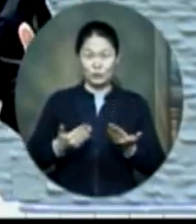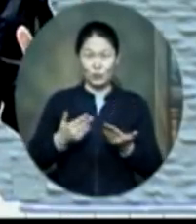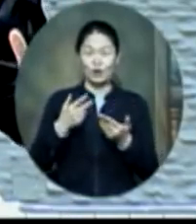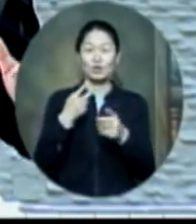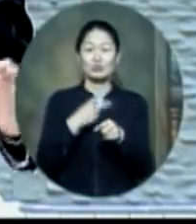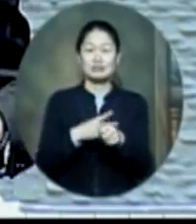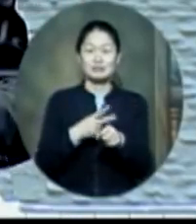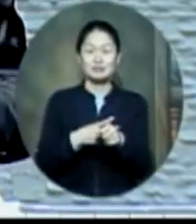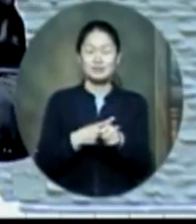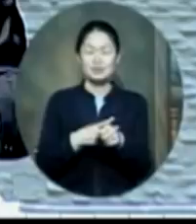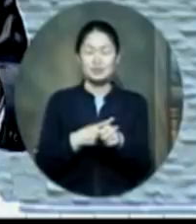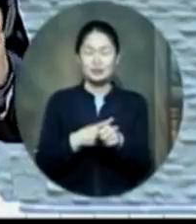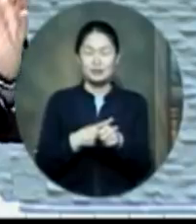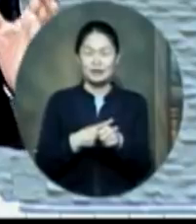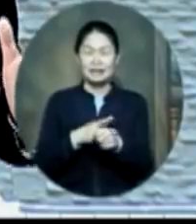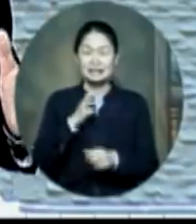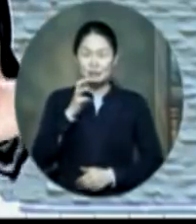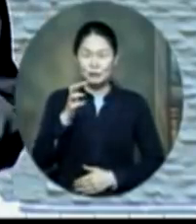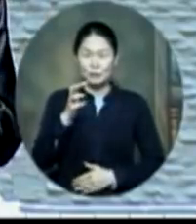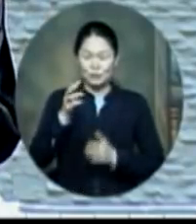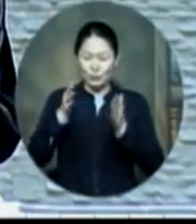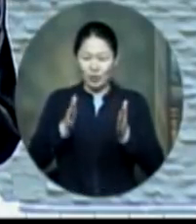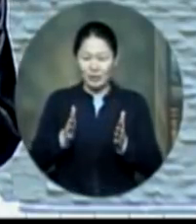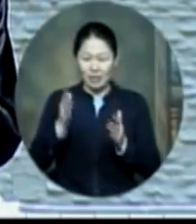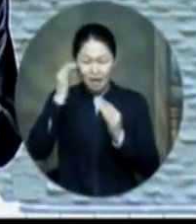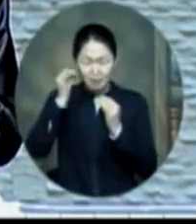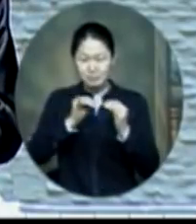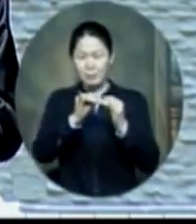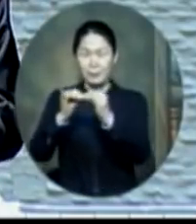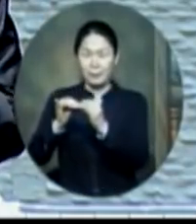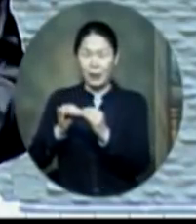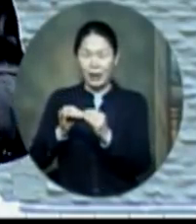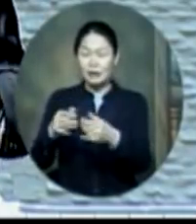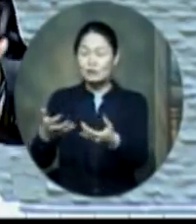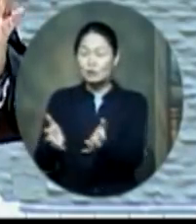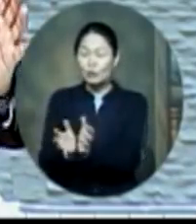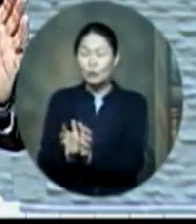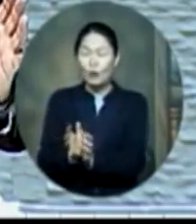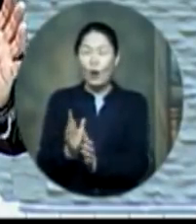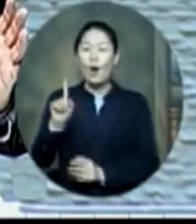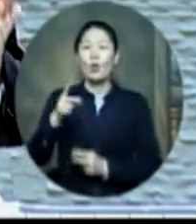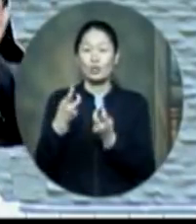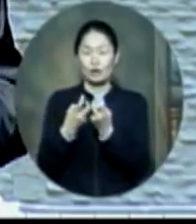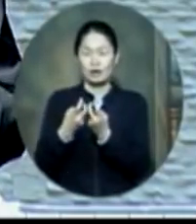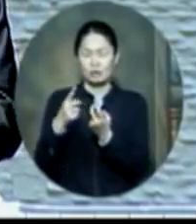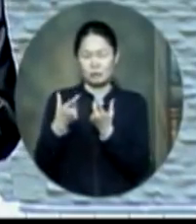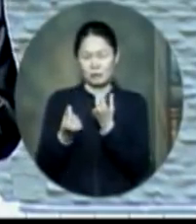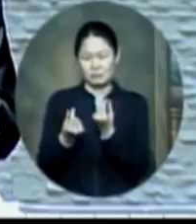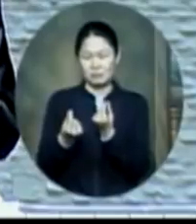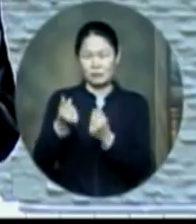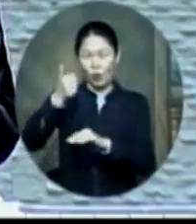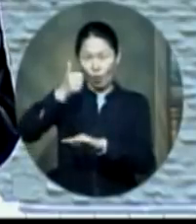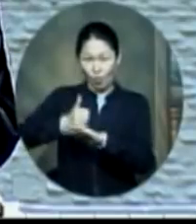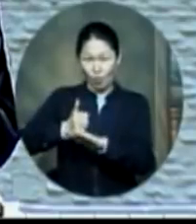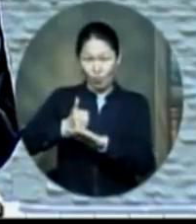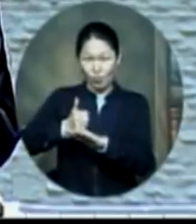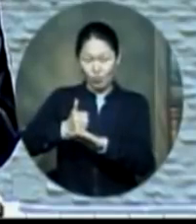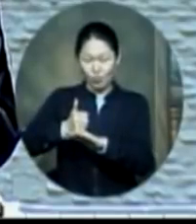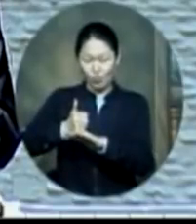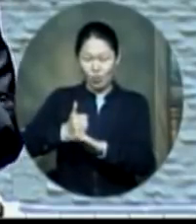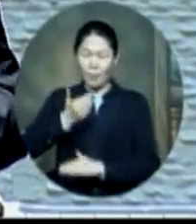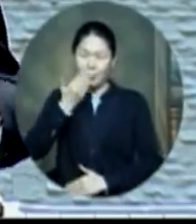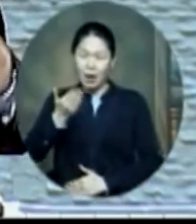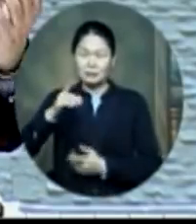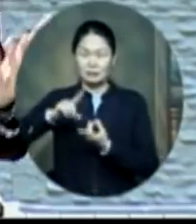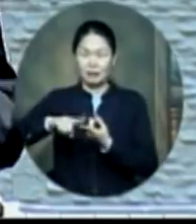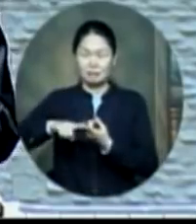교수님께서 자, 30분 안에 만장일치가 된 존은 어떻게 해서 그런 결론을 시간 내에 도출할 수